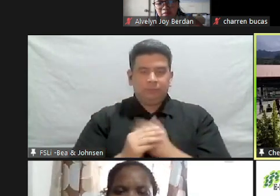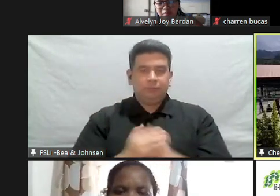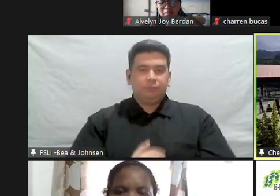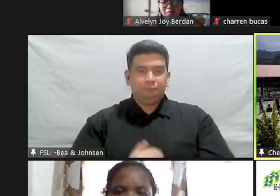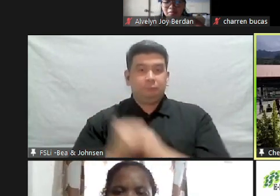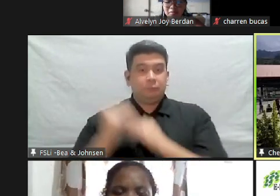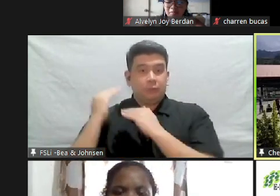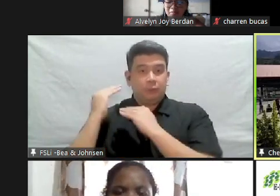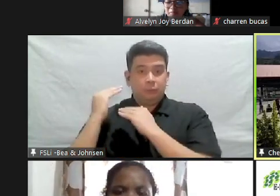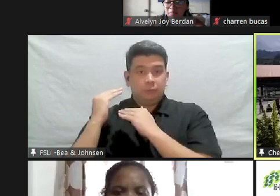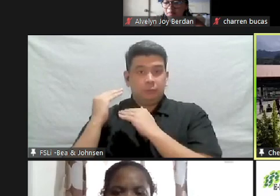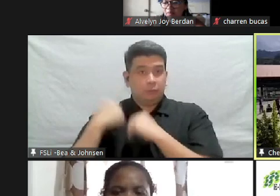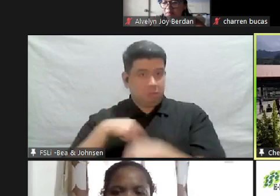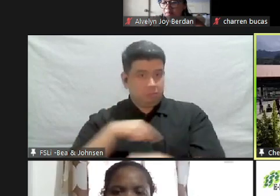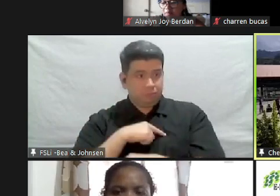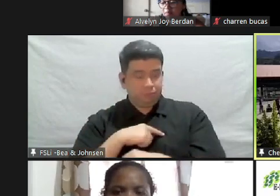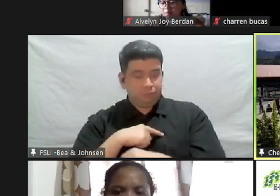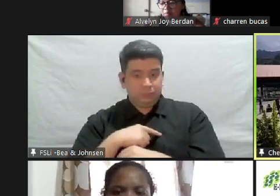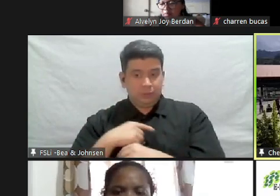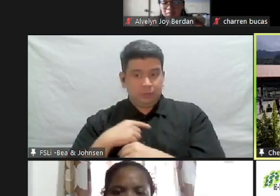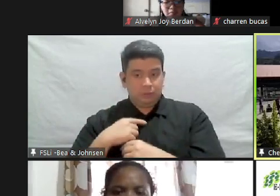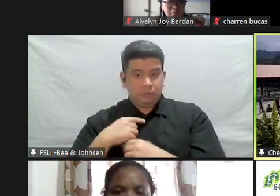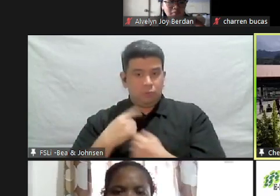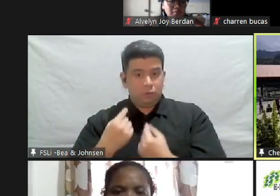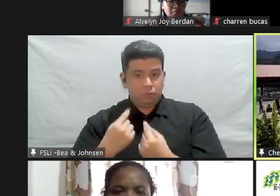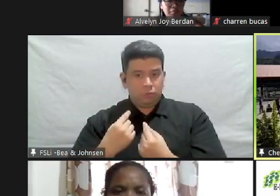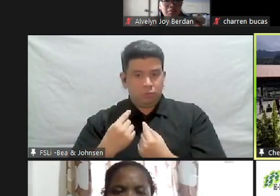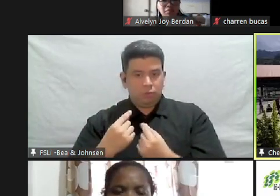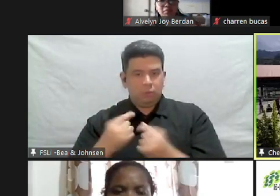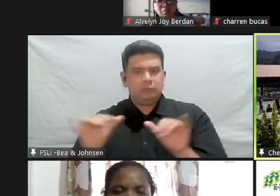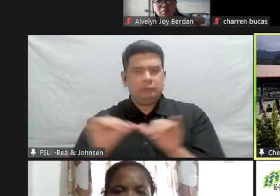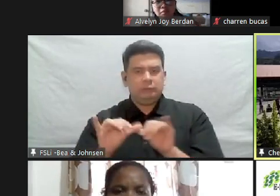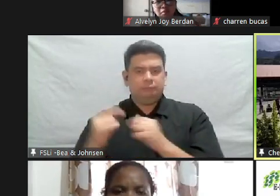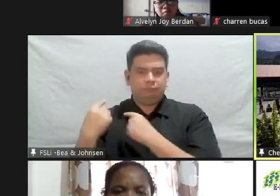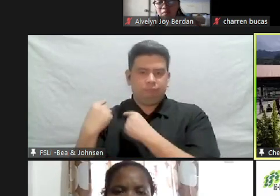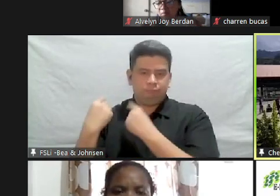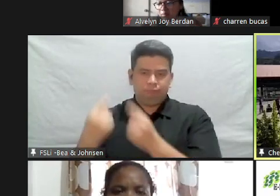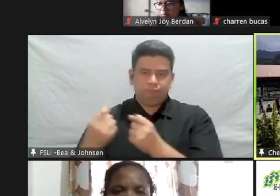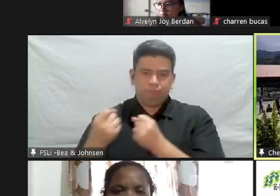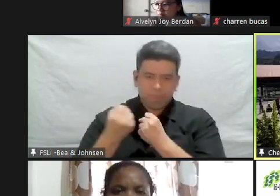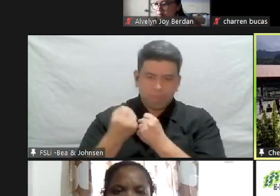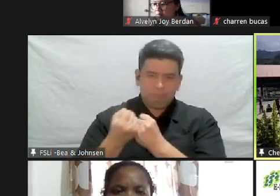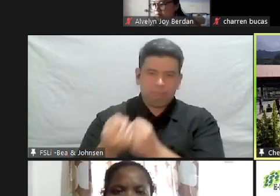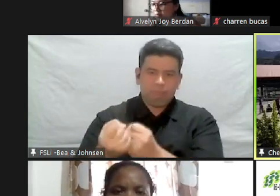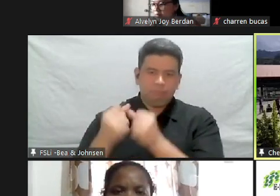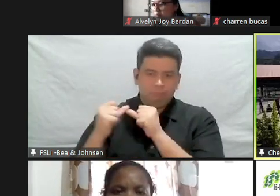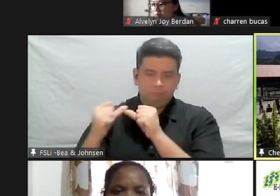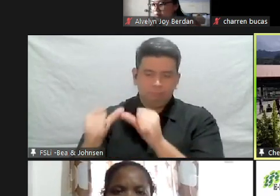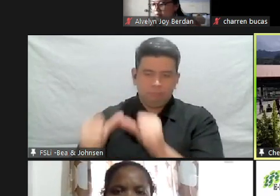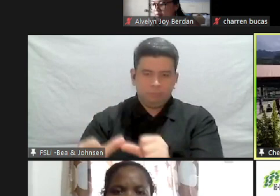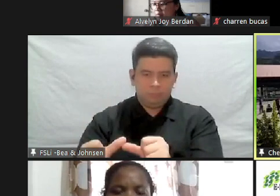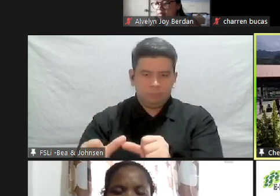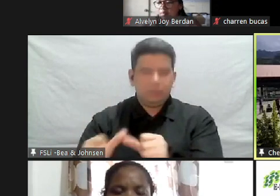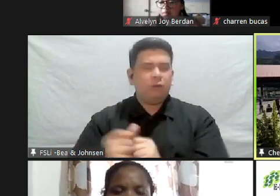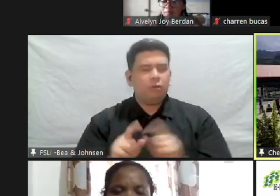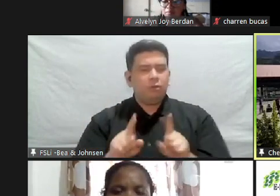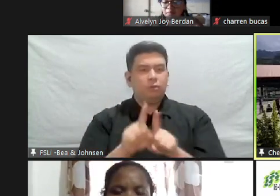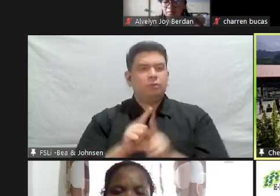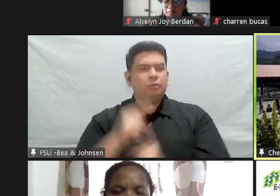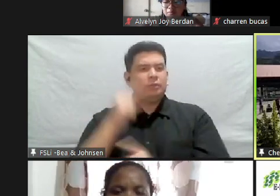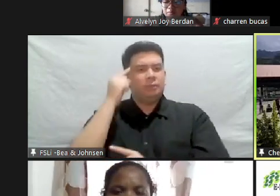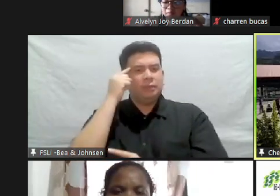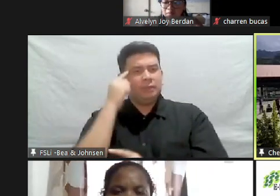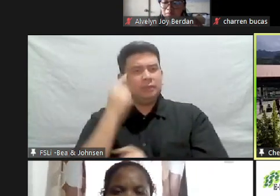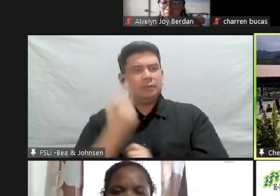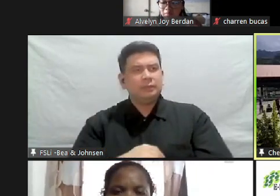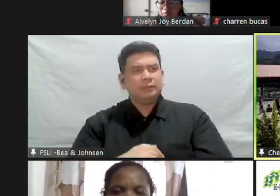lang natin ang kanilang nasimulan. At isipin din natin na bakit po konti lang, ano?